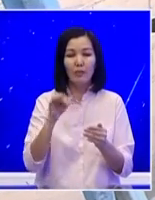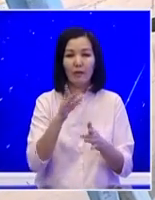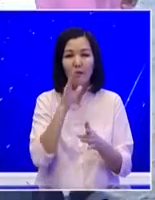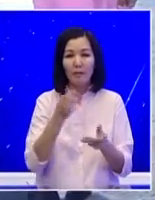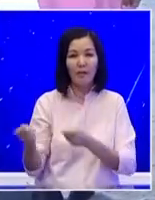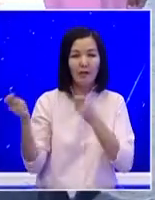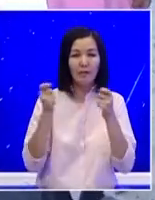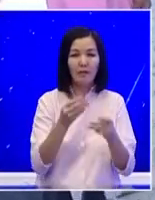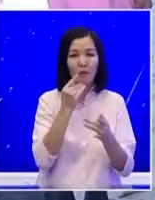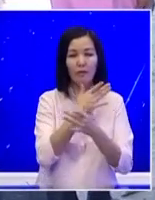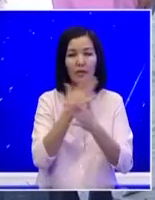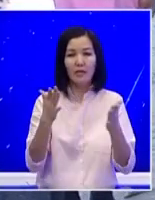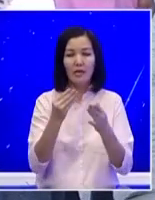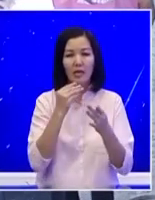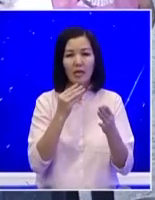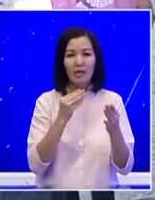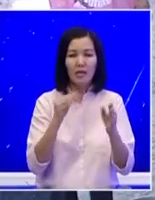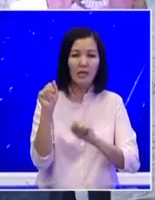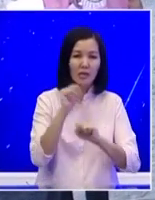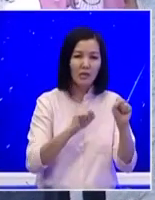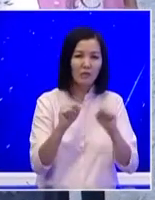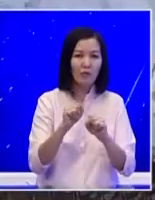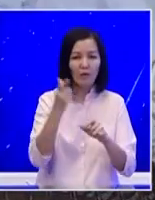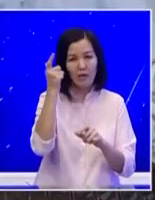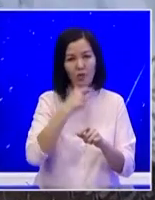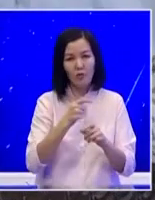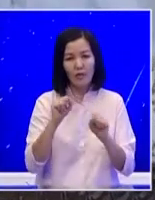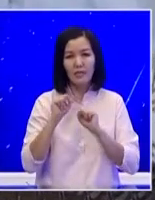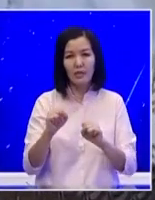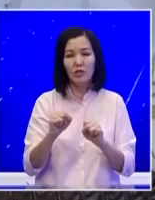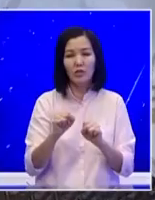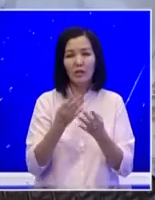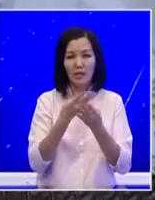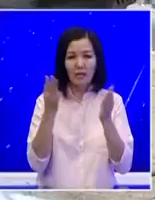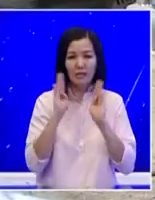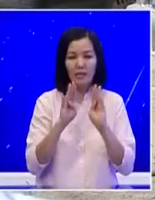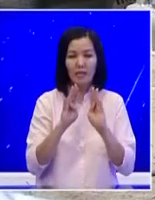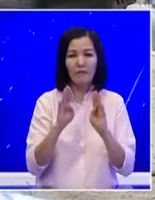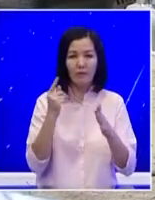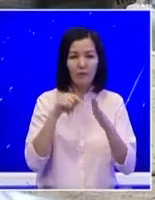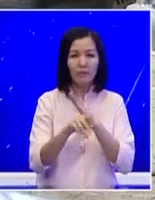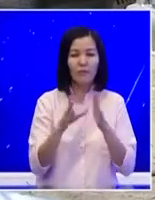доставку продуктов питания, средств гигиены и индивидуальной защиты изолированным в локальных зонах.